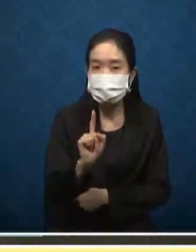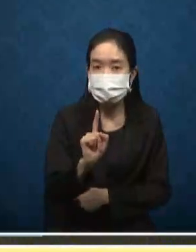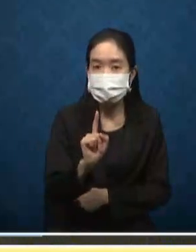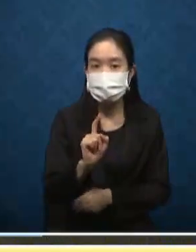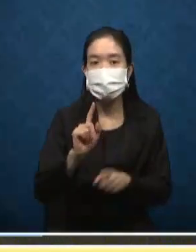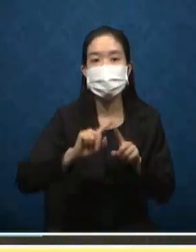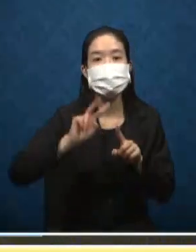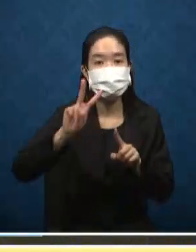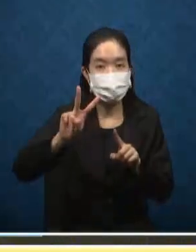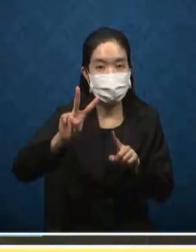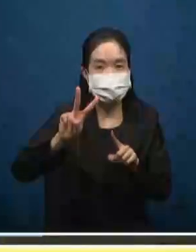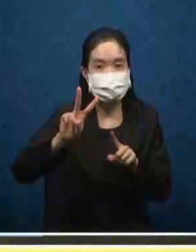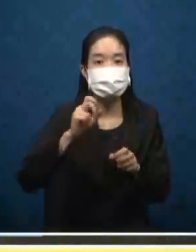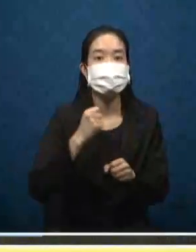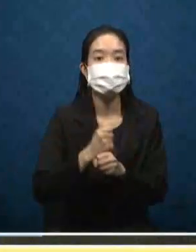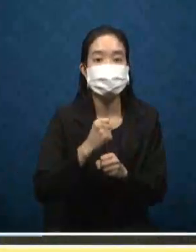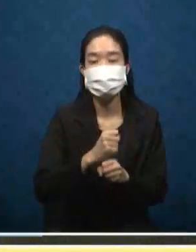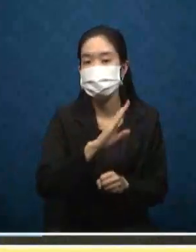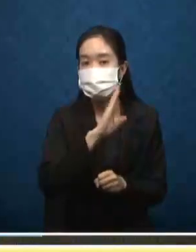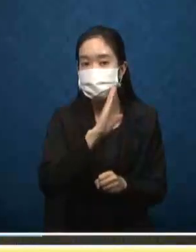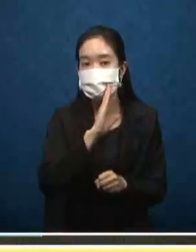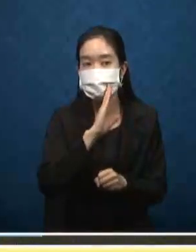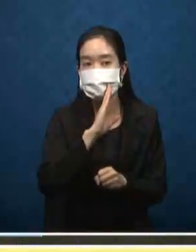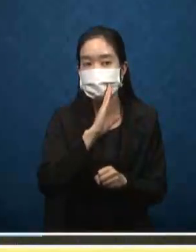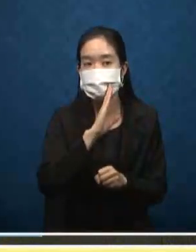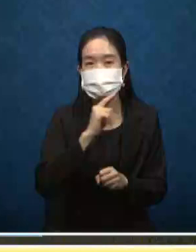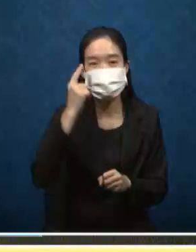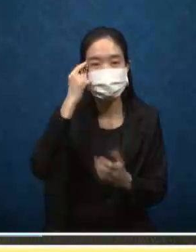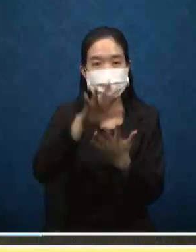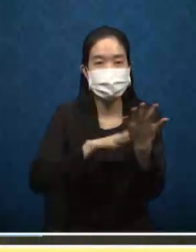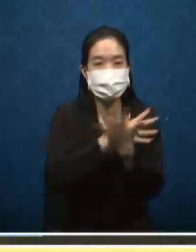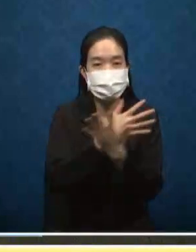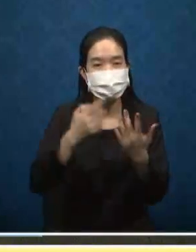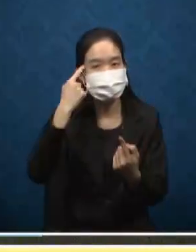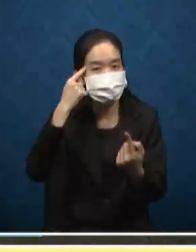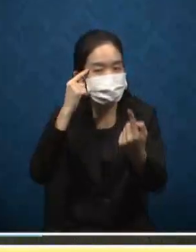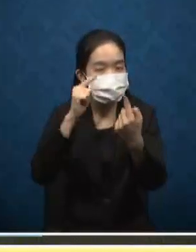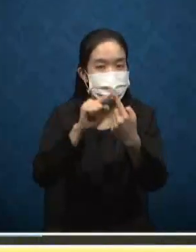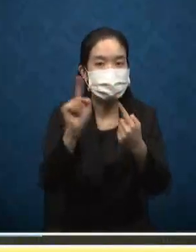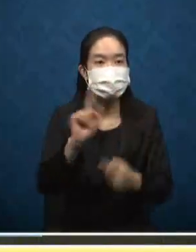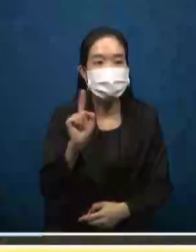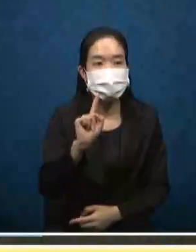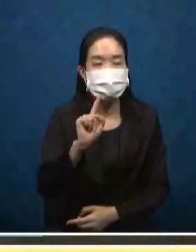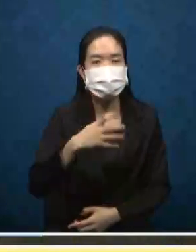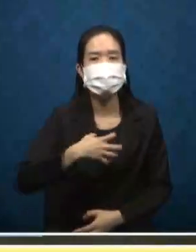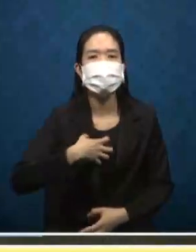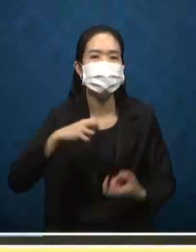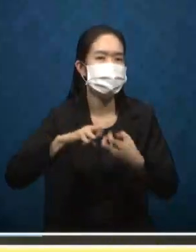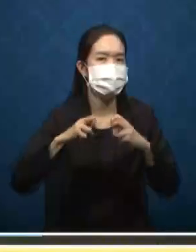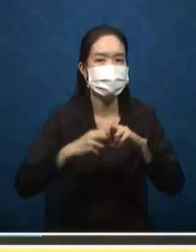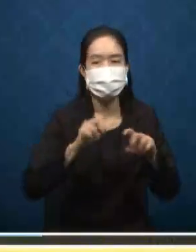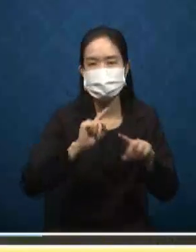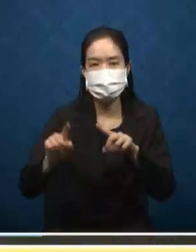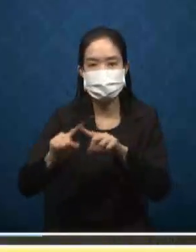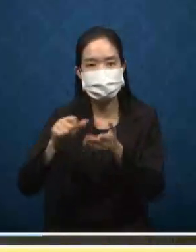2ท่านมียุทธวิธีมีวิสัยทัศน์ที่จะกระจัดปัญหาที่เป็นมะเร็ง